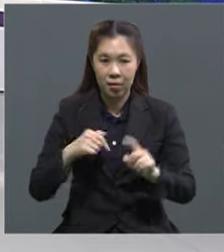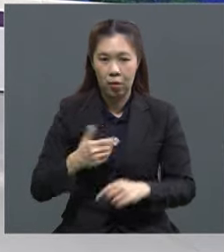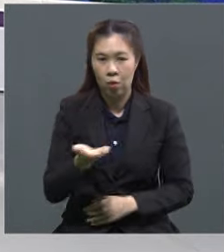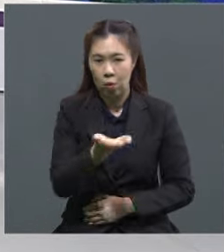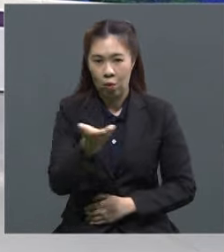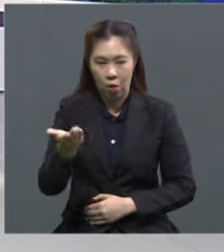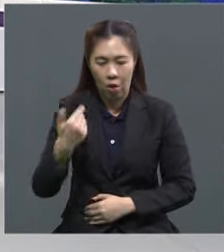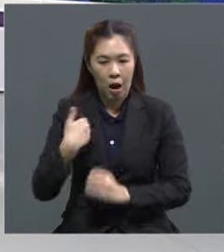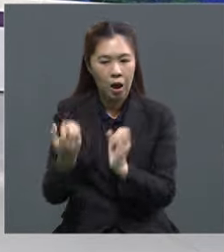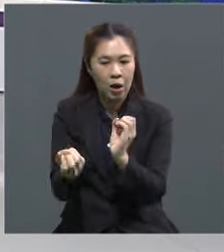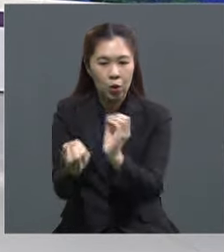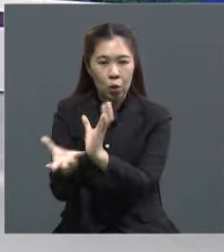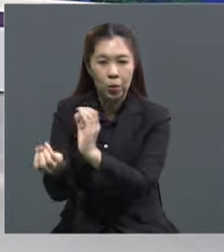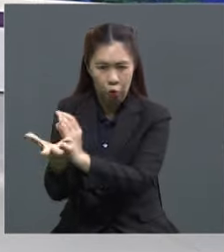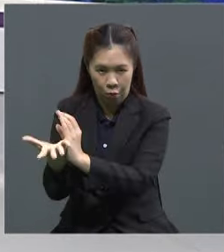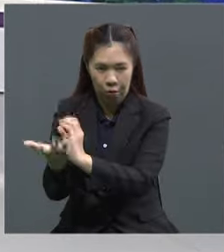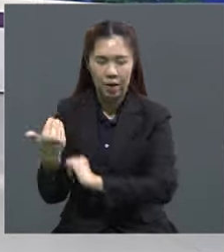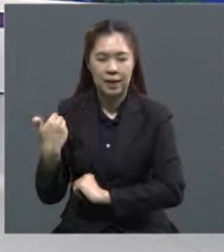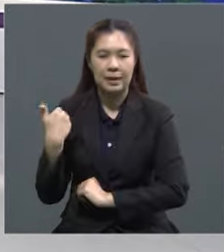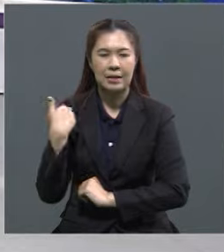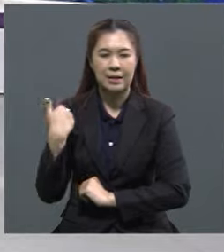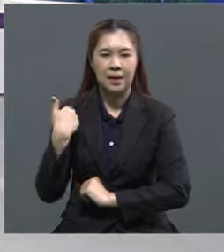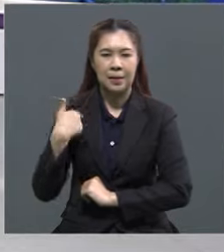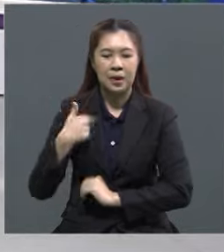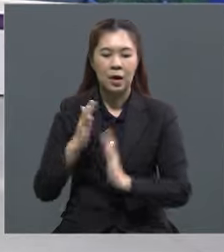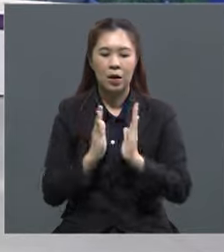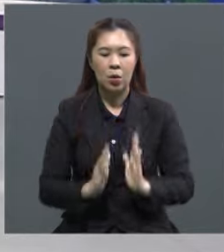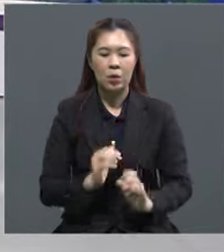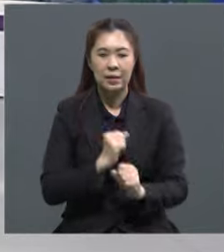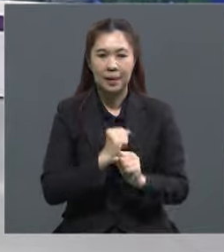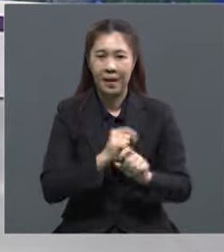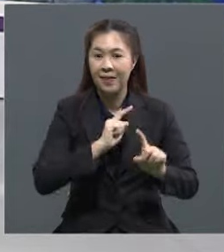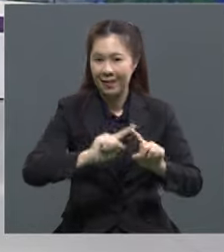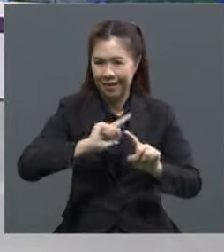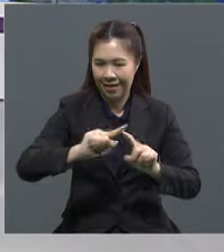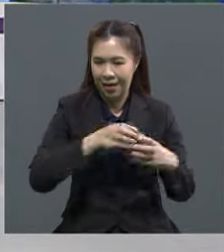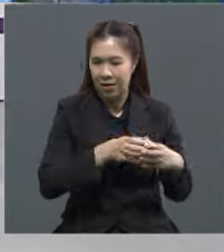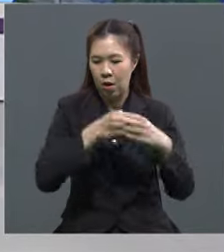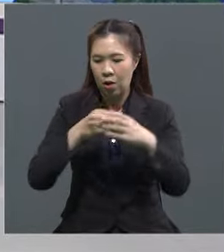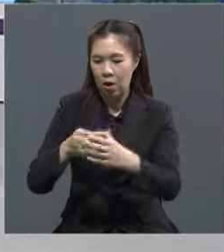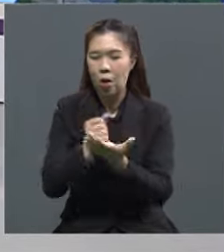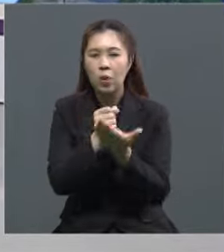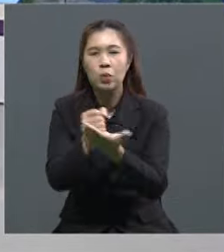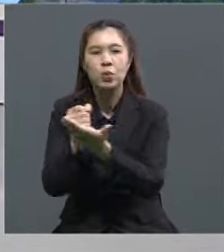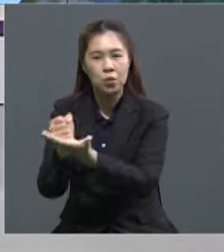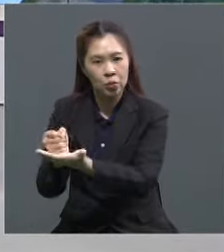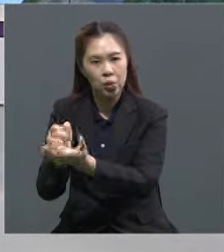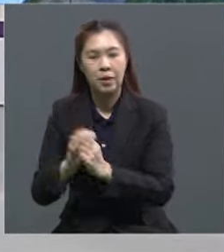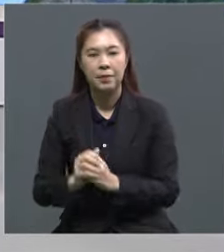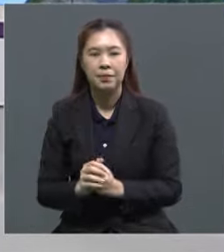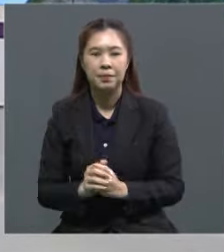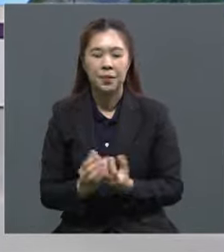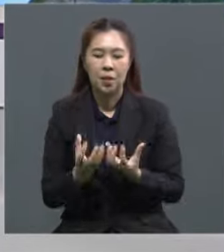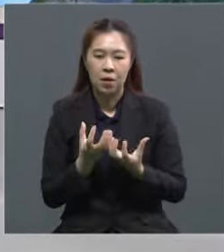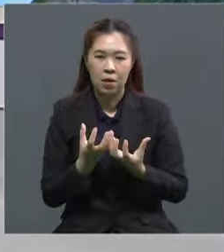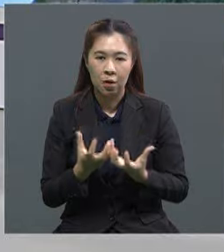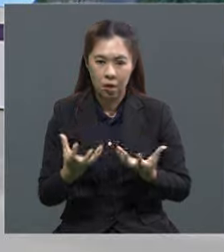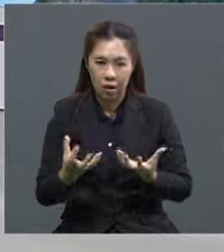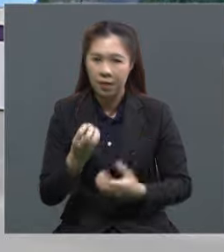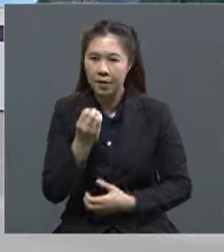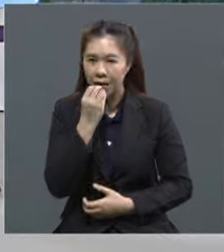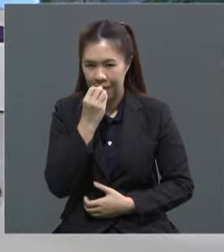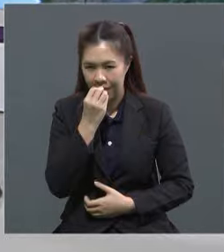ชนได้รับผลกระทบเหล่านี้เนี่ยเราก็จะมีการประสานกับหน่วยงานต่างๆเข้าไปดูแลไม่ว่าจะเป็นในเรื่องของเสบียงอ่าในเรื่องของ